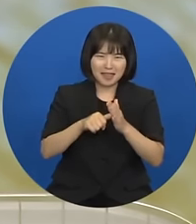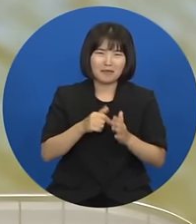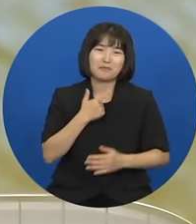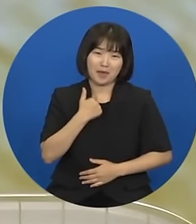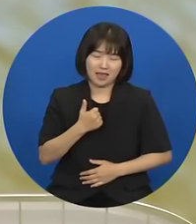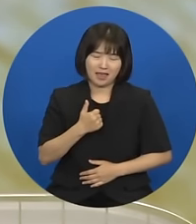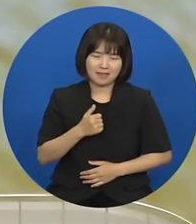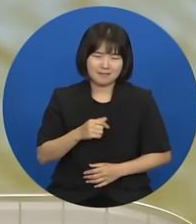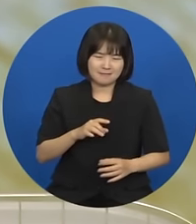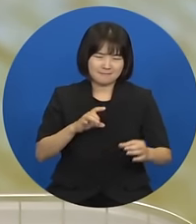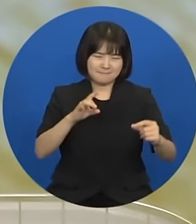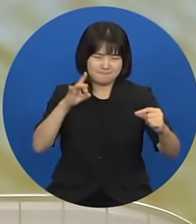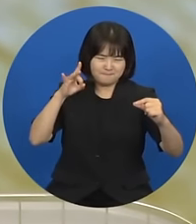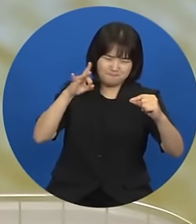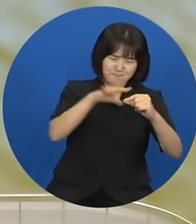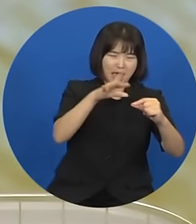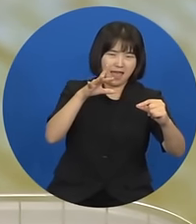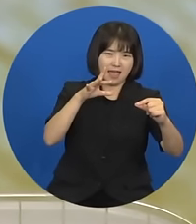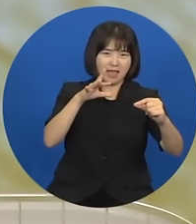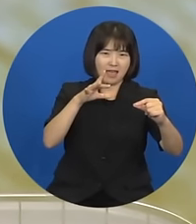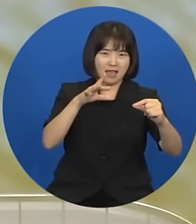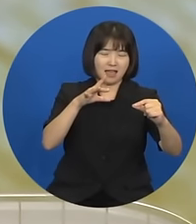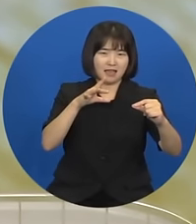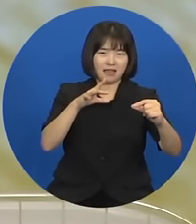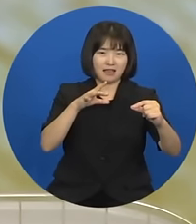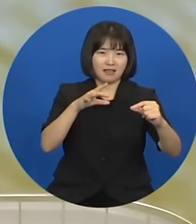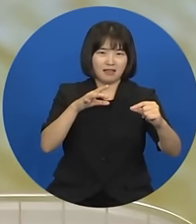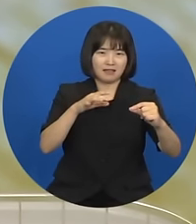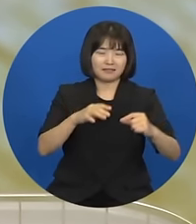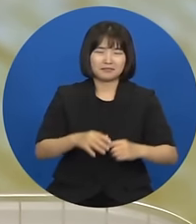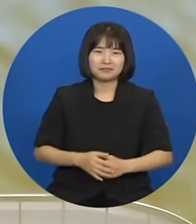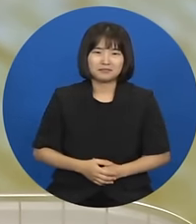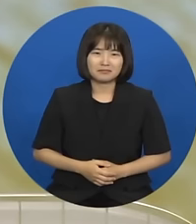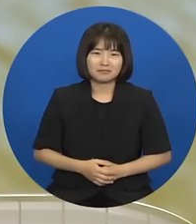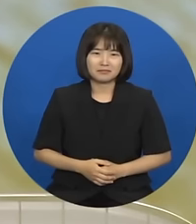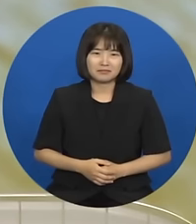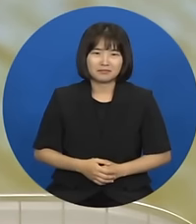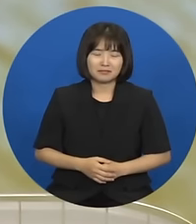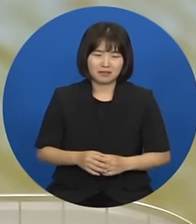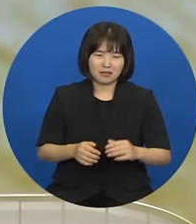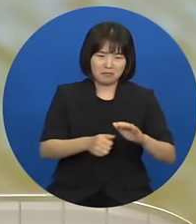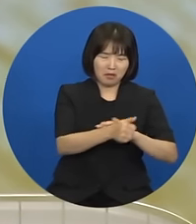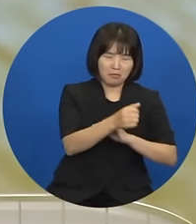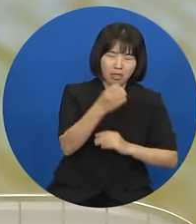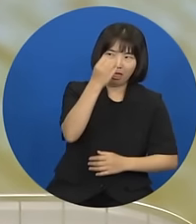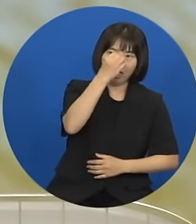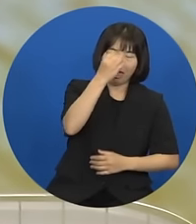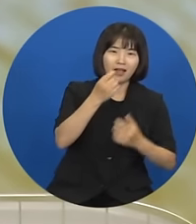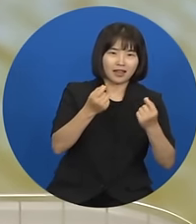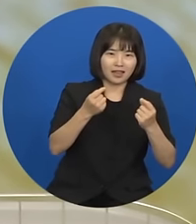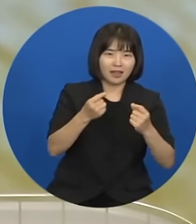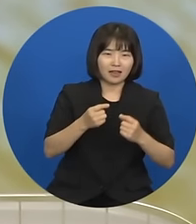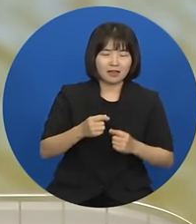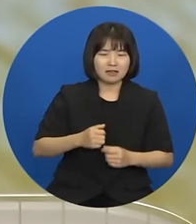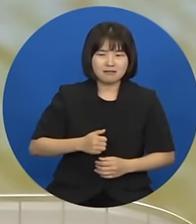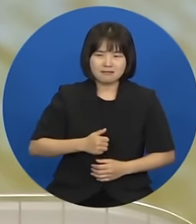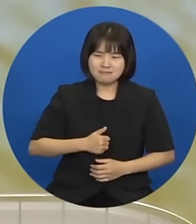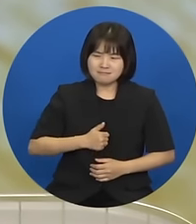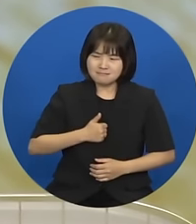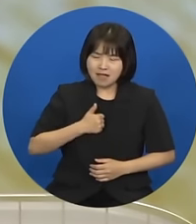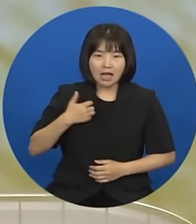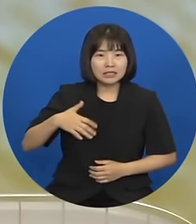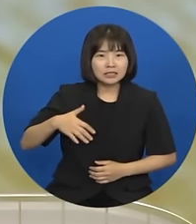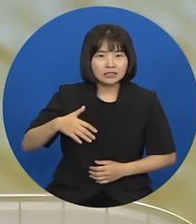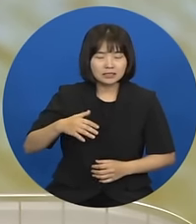줘서 딱 때렸어요. 뱀의 눈이 살짝 풀리는 것 같아요. 또 마음의 분이 안 풀려서